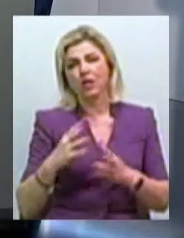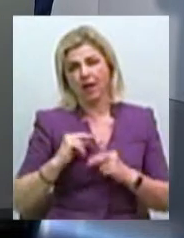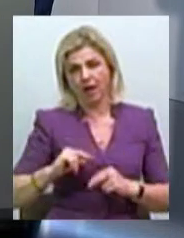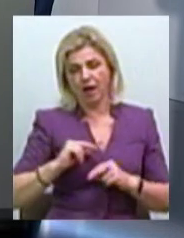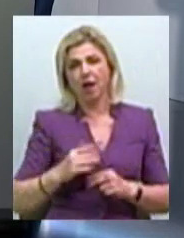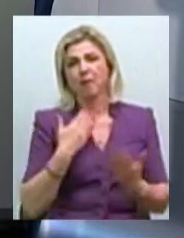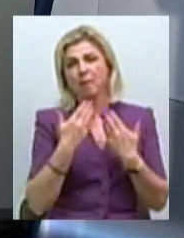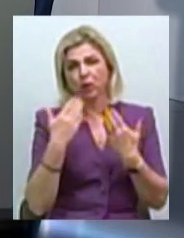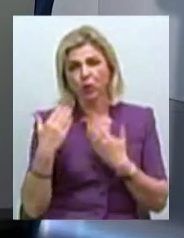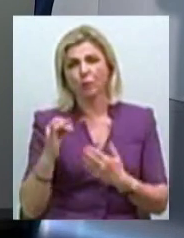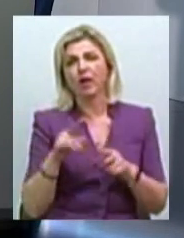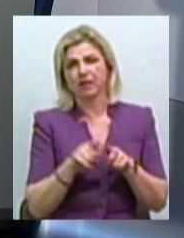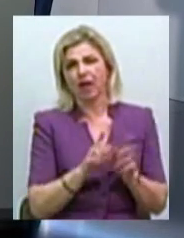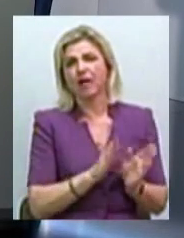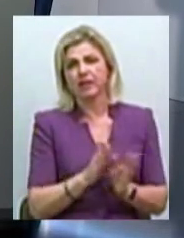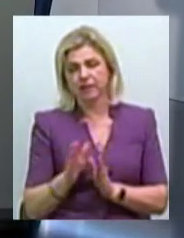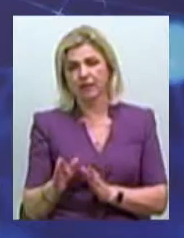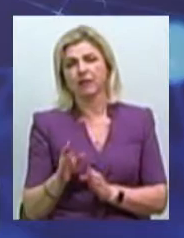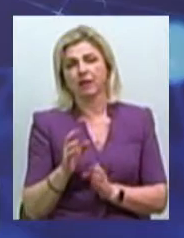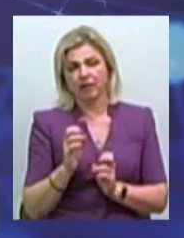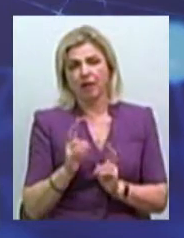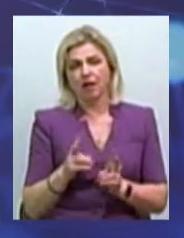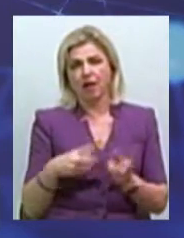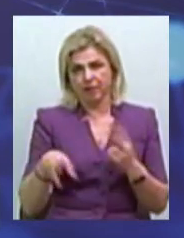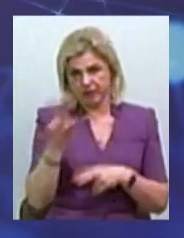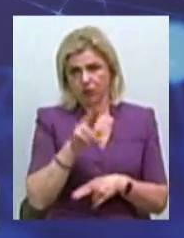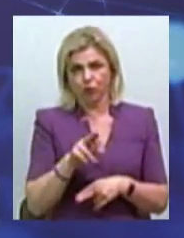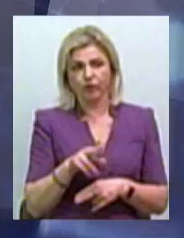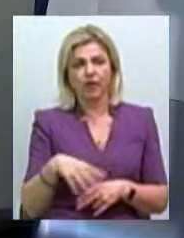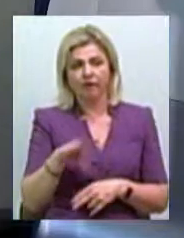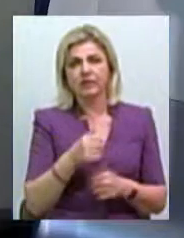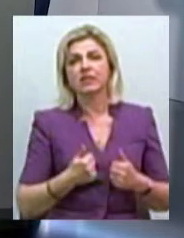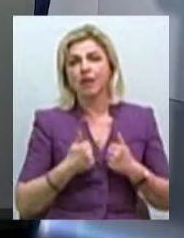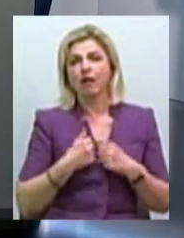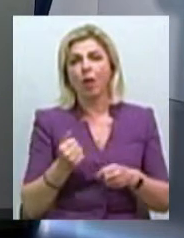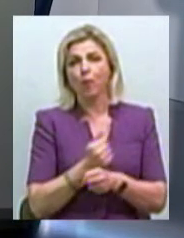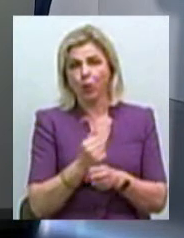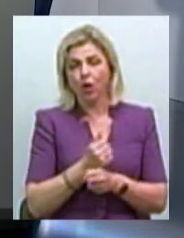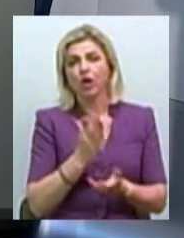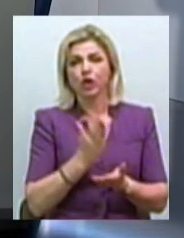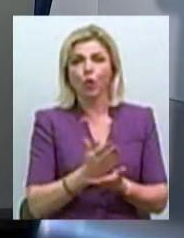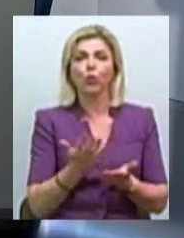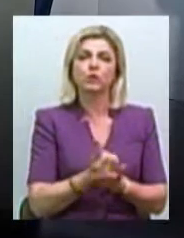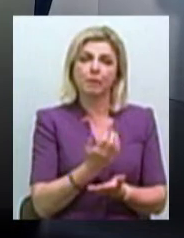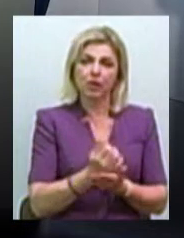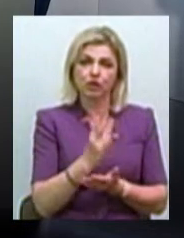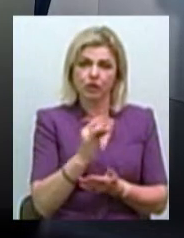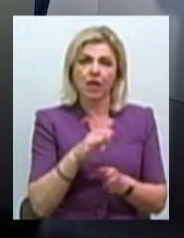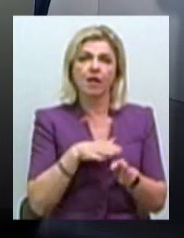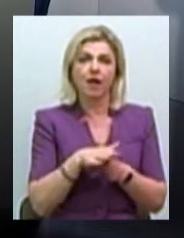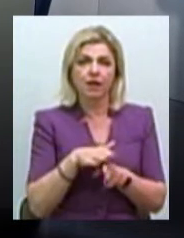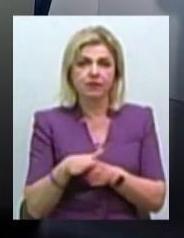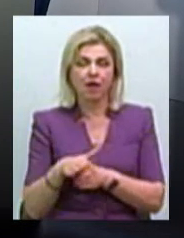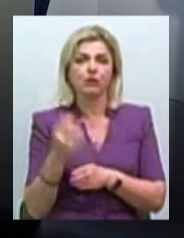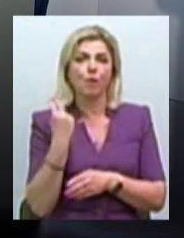така тенденція, вона от, ну, як аксіома, мабуть, така. Всі намагаються боротися, є успішні реалізації,